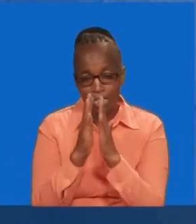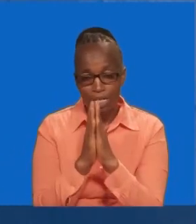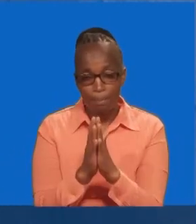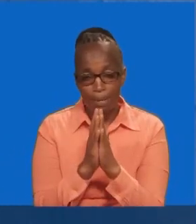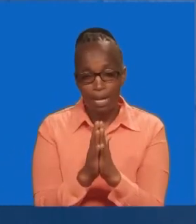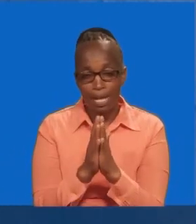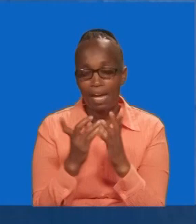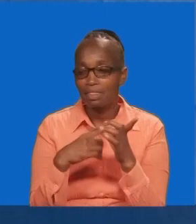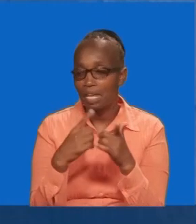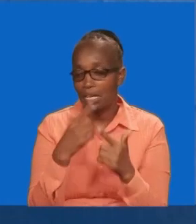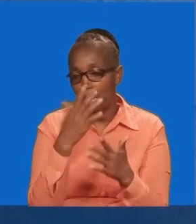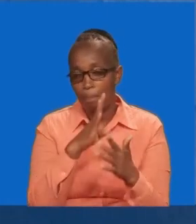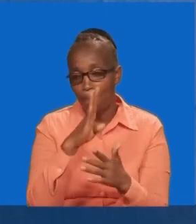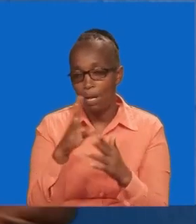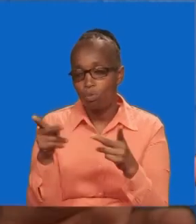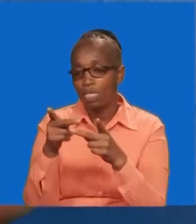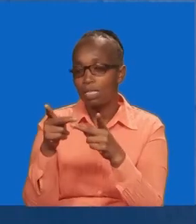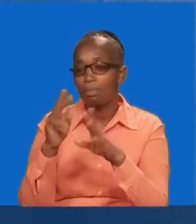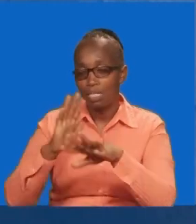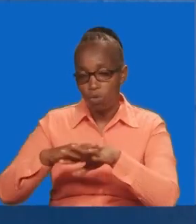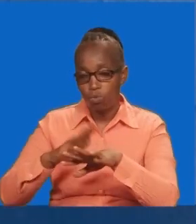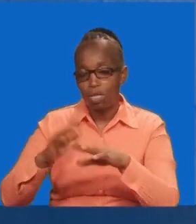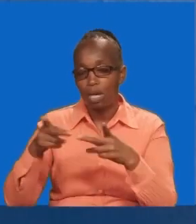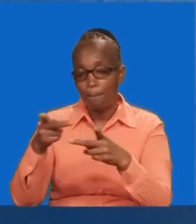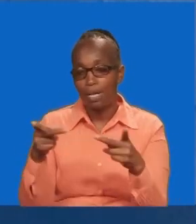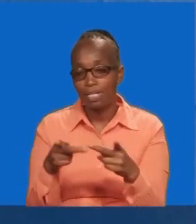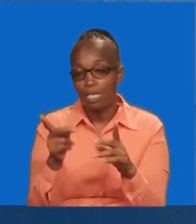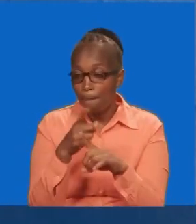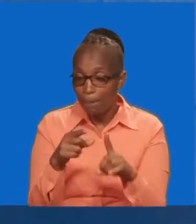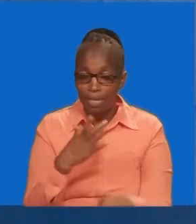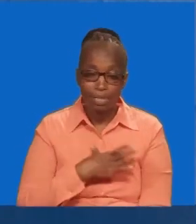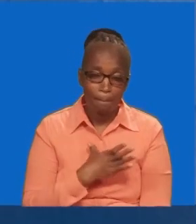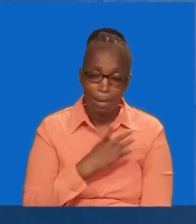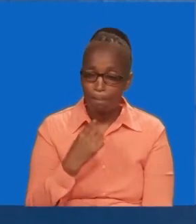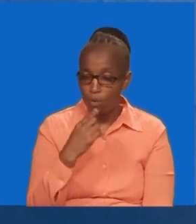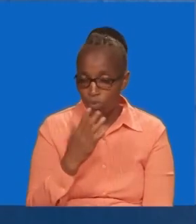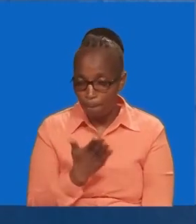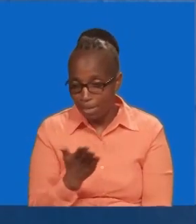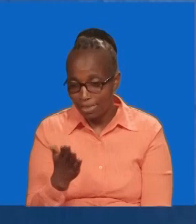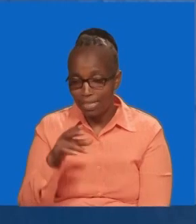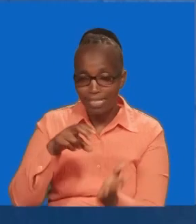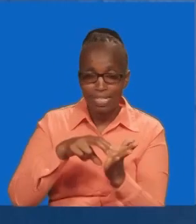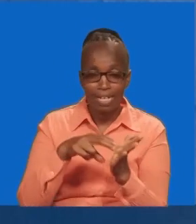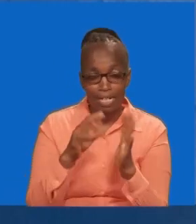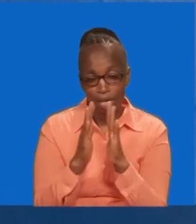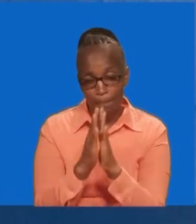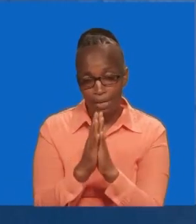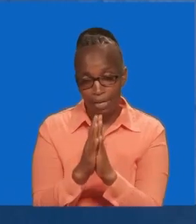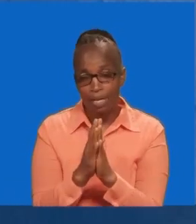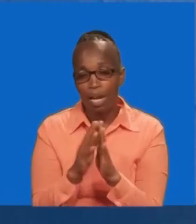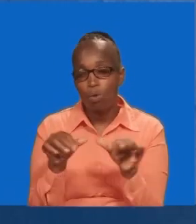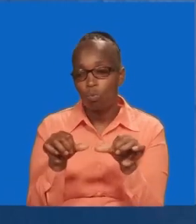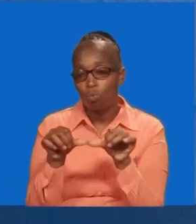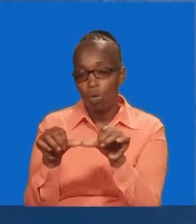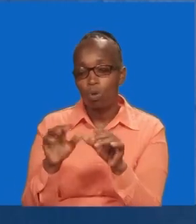maombi, tungekuwa mahali ambapo ni pazuri. Na wale ambao wamesimama kuomba,